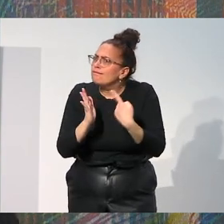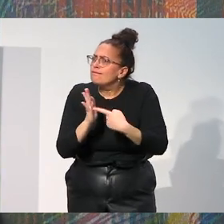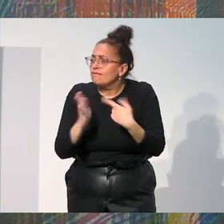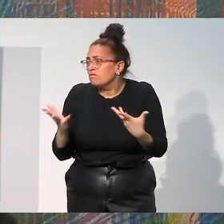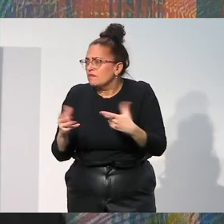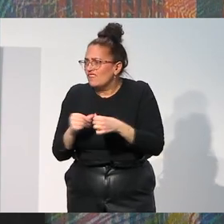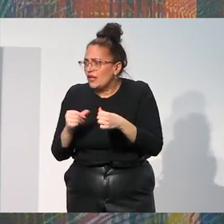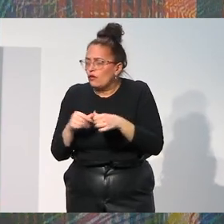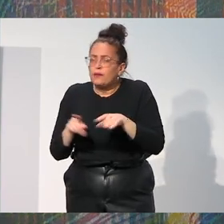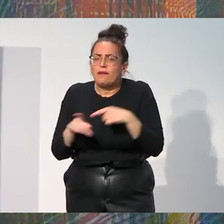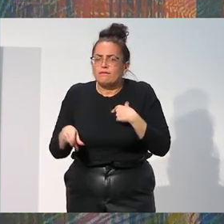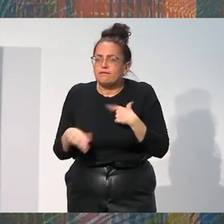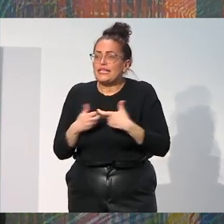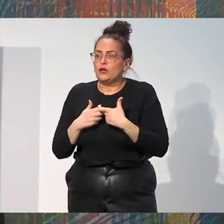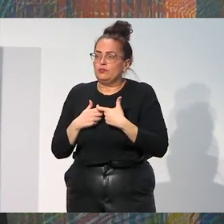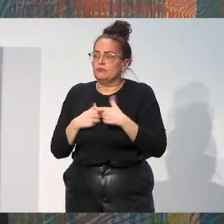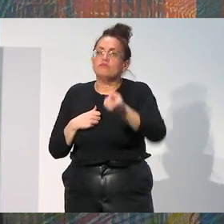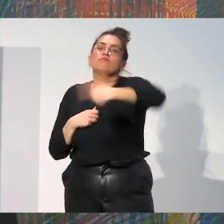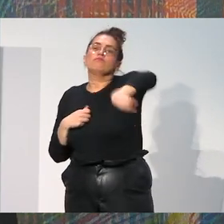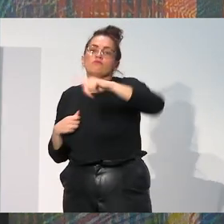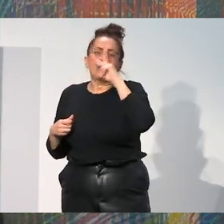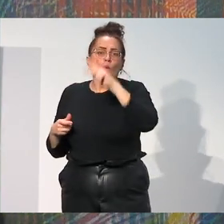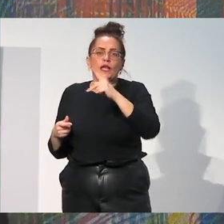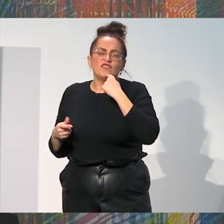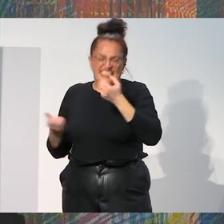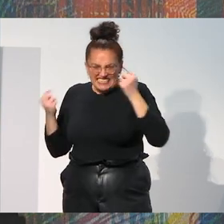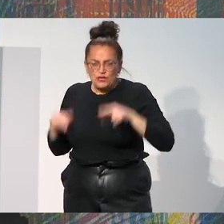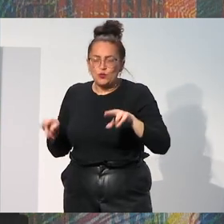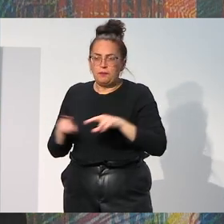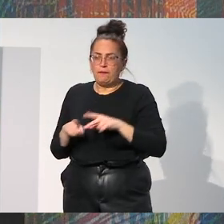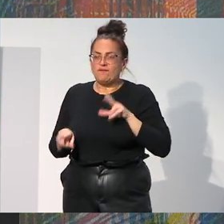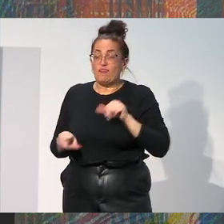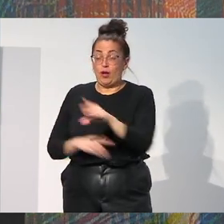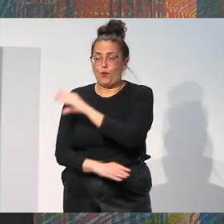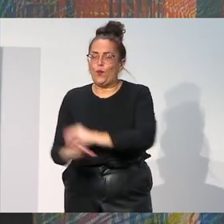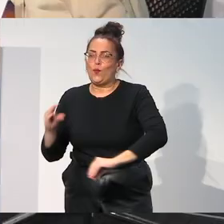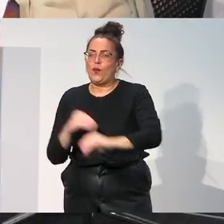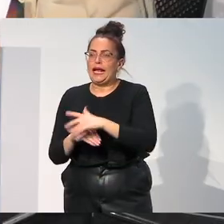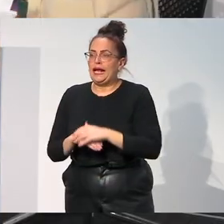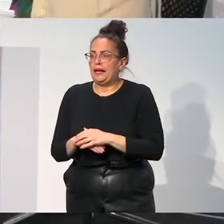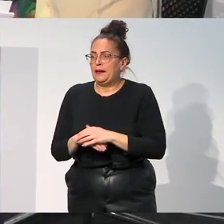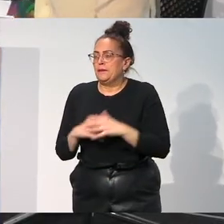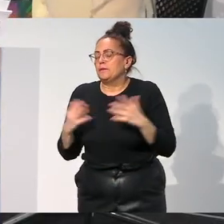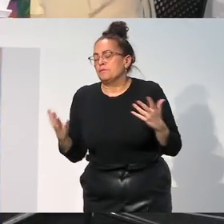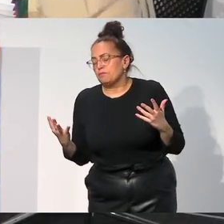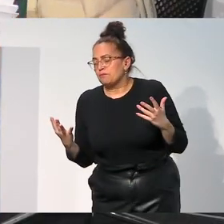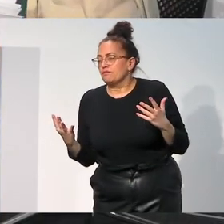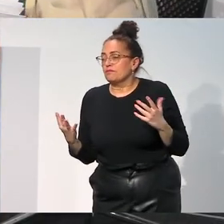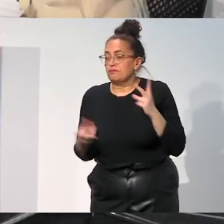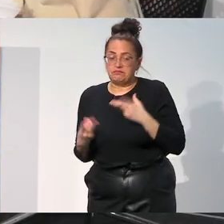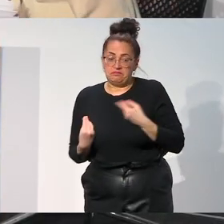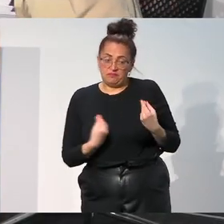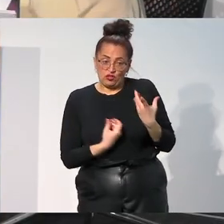fait, les gens étaient honnêtes et tout le monde devient honnête si on fait comme ça. Au risque de gêner Sybille Grimbert, Dominique Guillou, qu'est-ce qui dit... Enfin, on voit